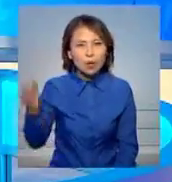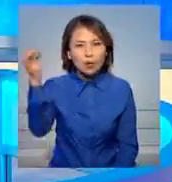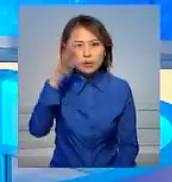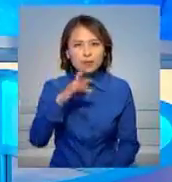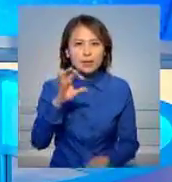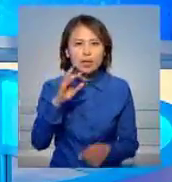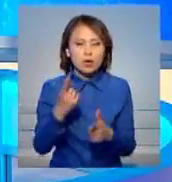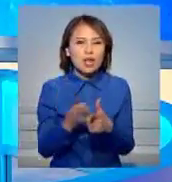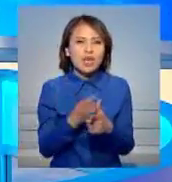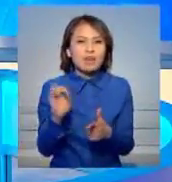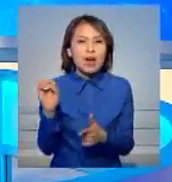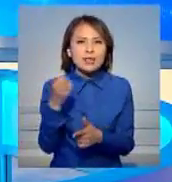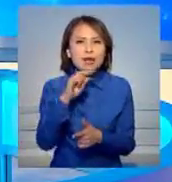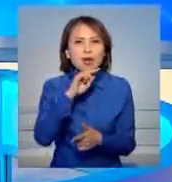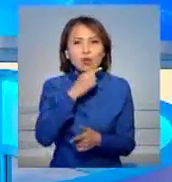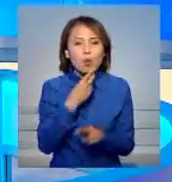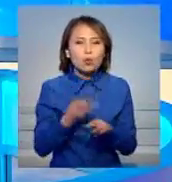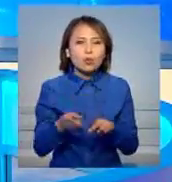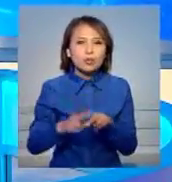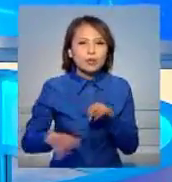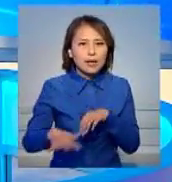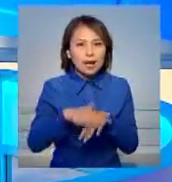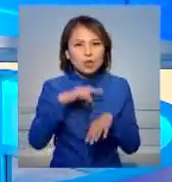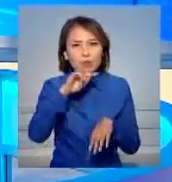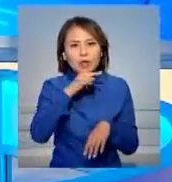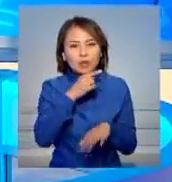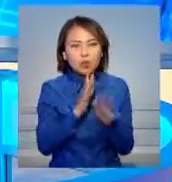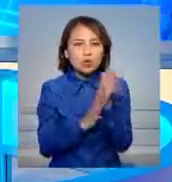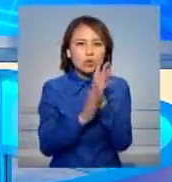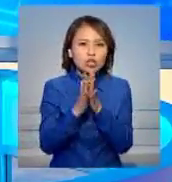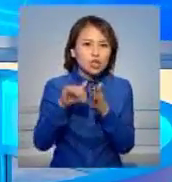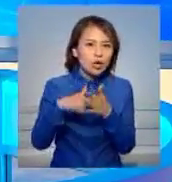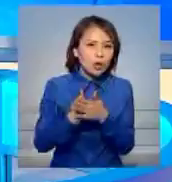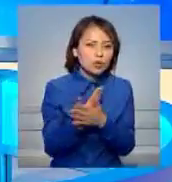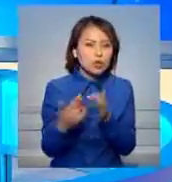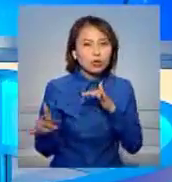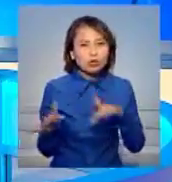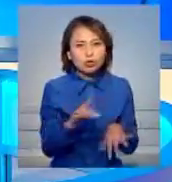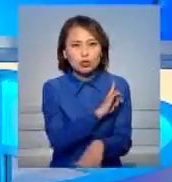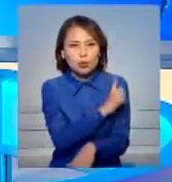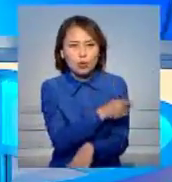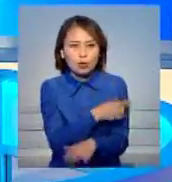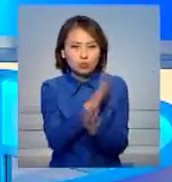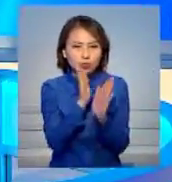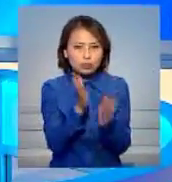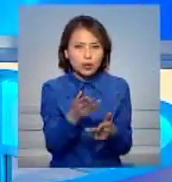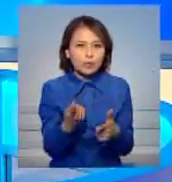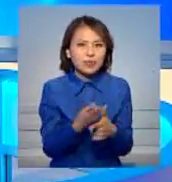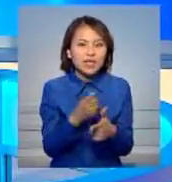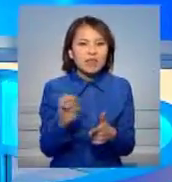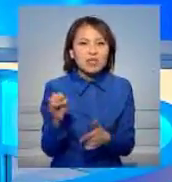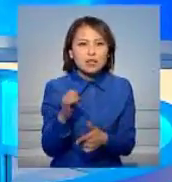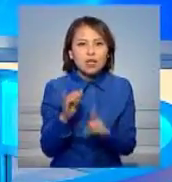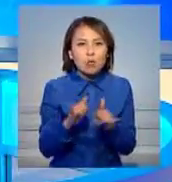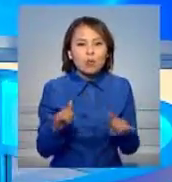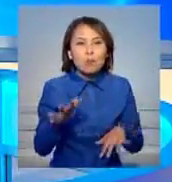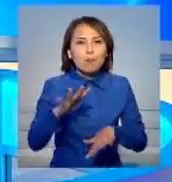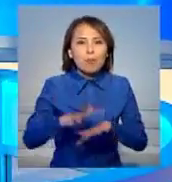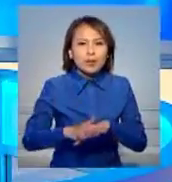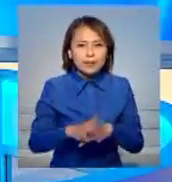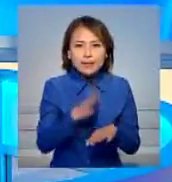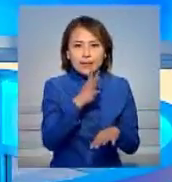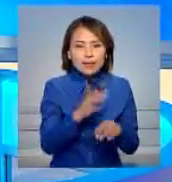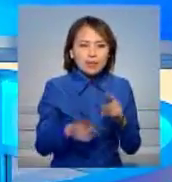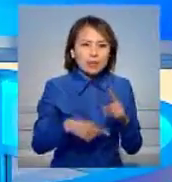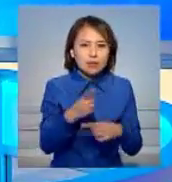Көлеңкелі сектордың азаюы Евразиялық экономикалық одақ елдерінің экономикасын өсірудің жаңа қозғаушы күші болмақ. Мұндай деректер Евразиялық даму